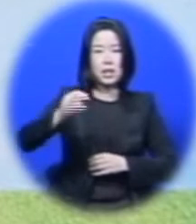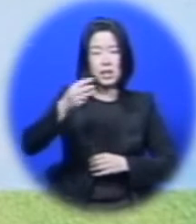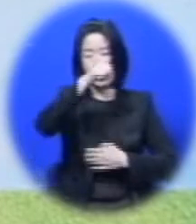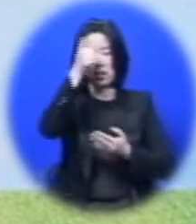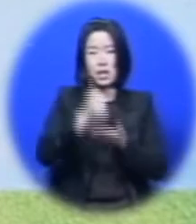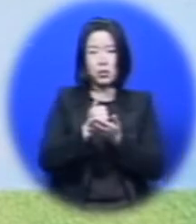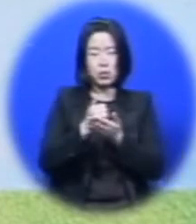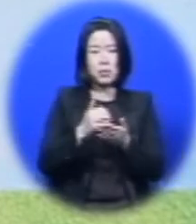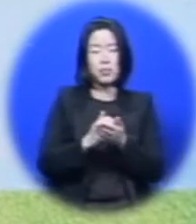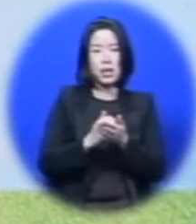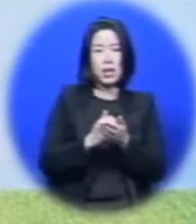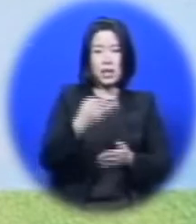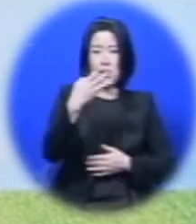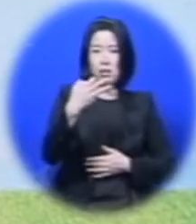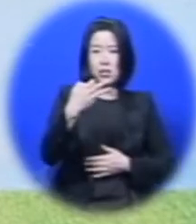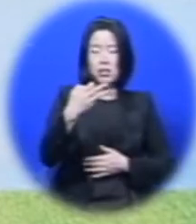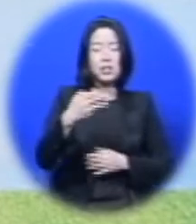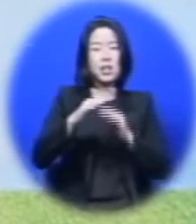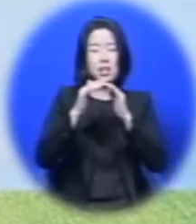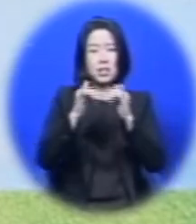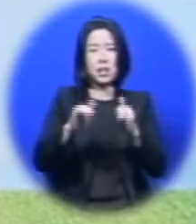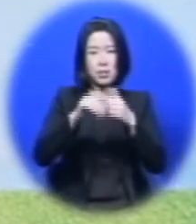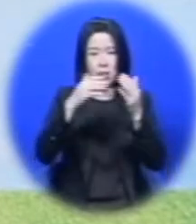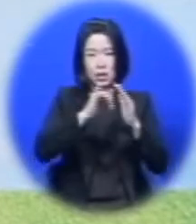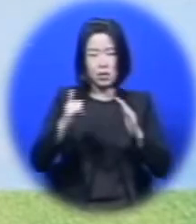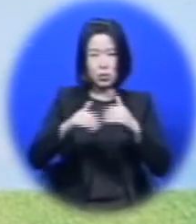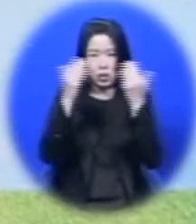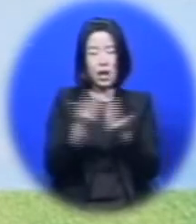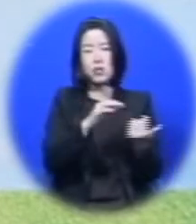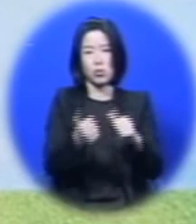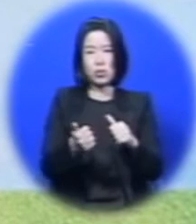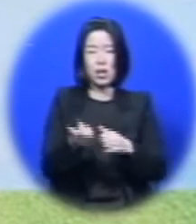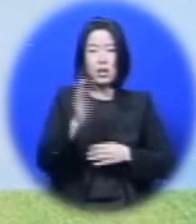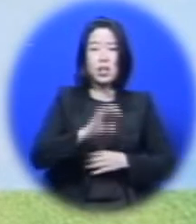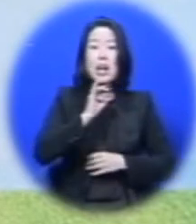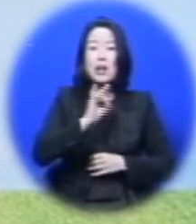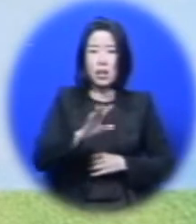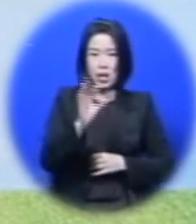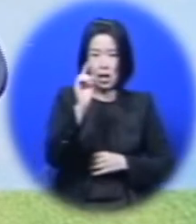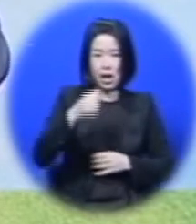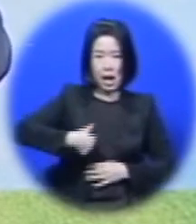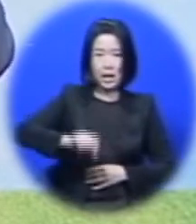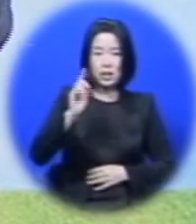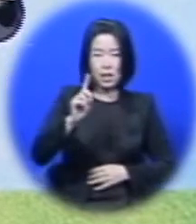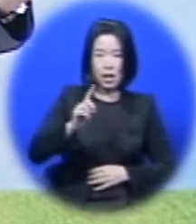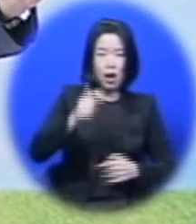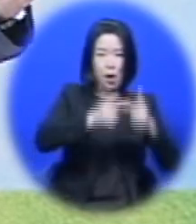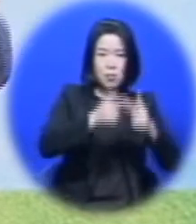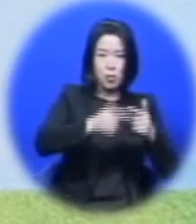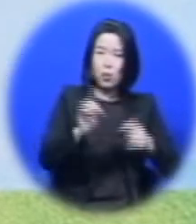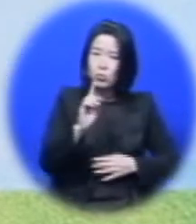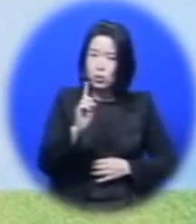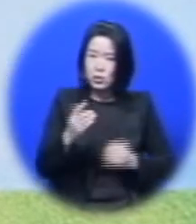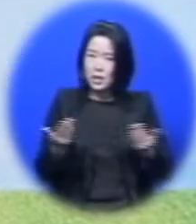가족이 다 죽었습니다, 같이. 그런데 유일하게 한 사람, 이인재라는 아들이 목포에 무슨 일을